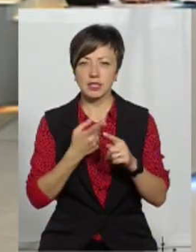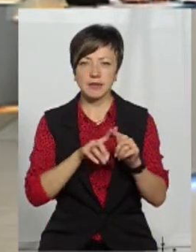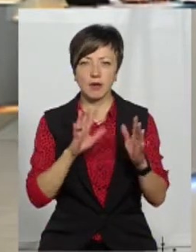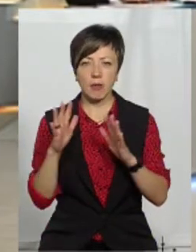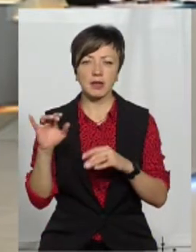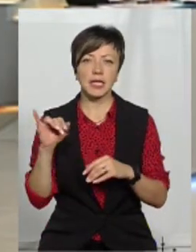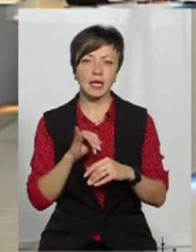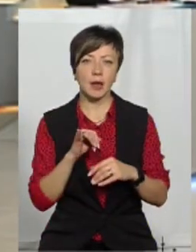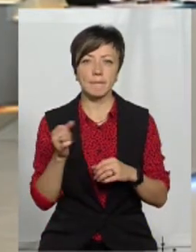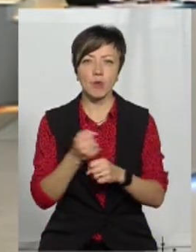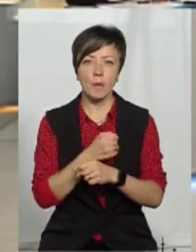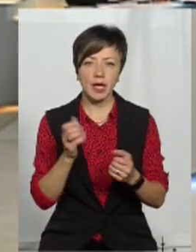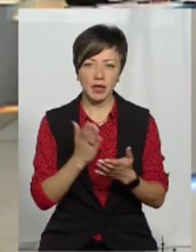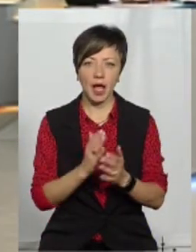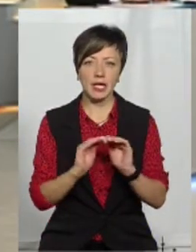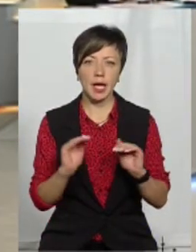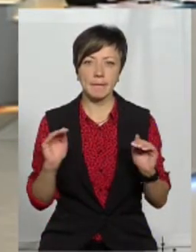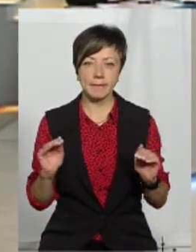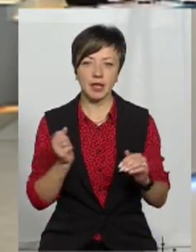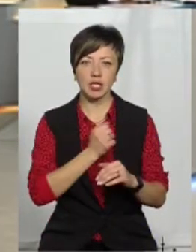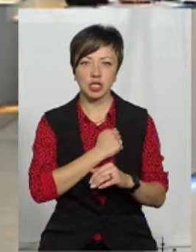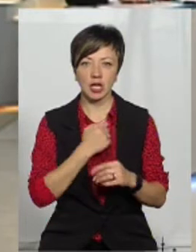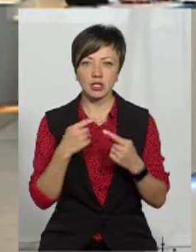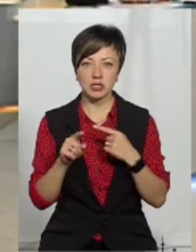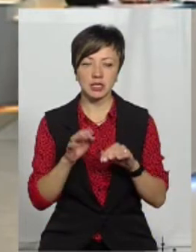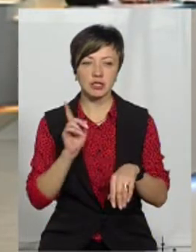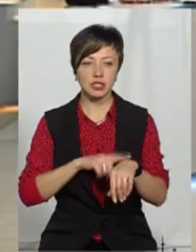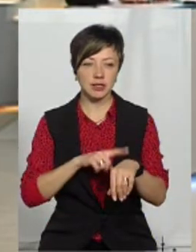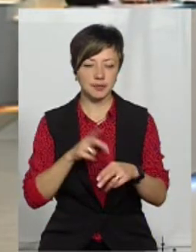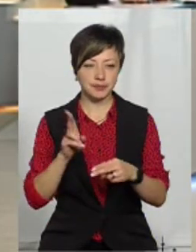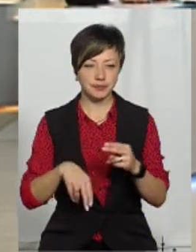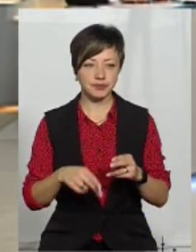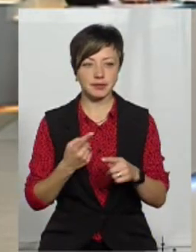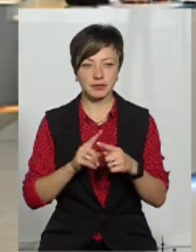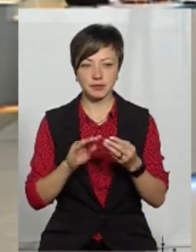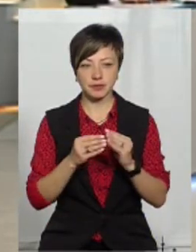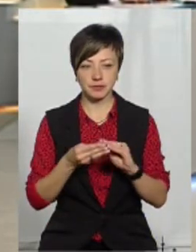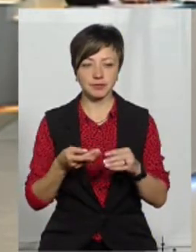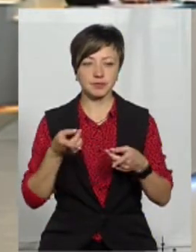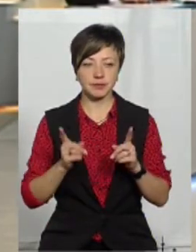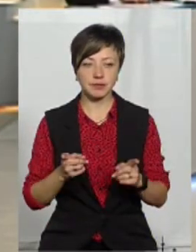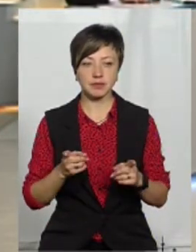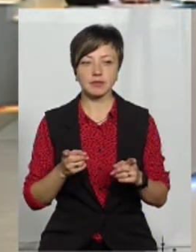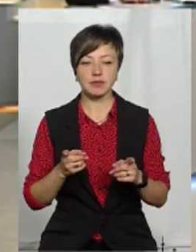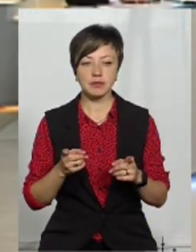бачили, там є і побиття там дітьми, на жаль, інших дітей і так далі. Да. Тому ця проблема дійсно нами